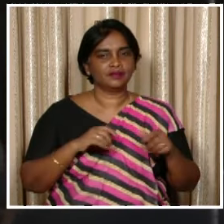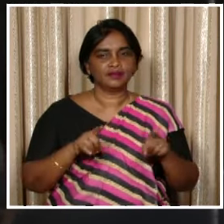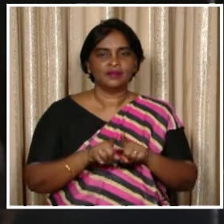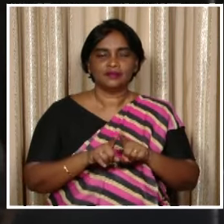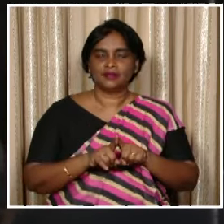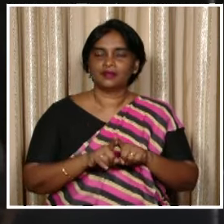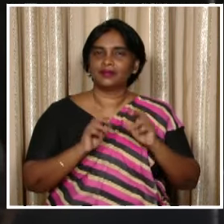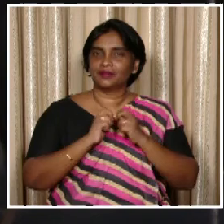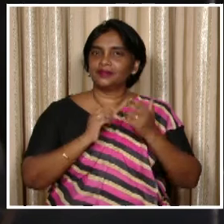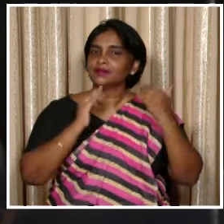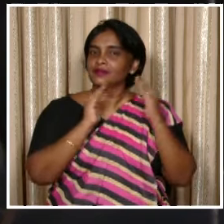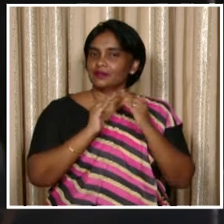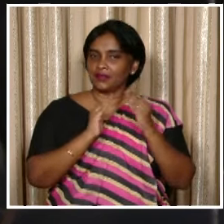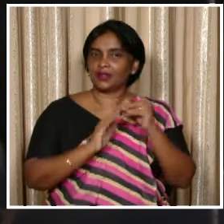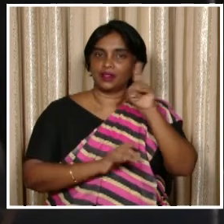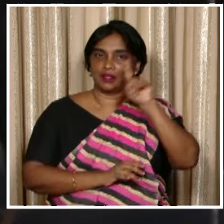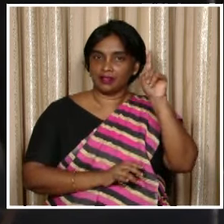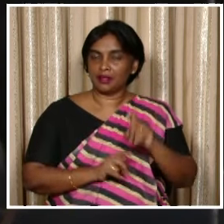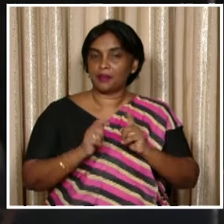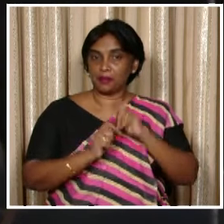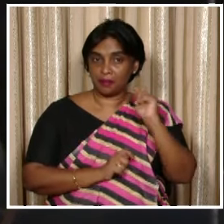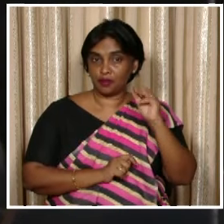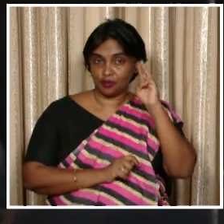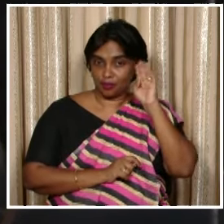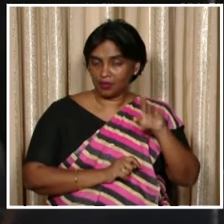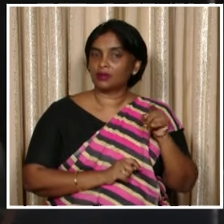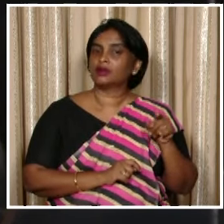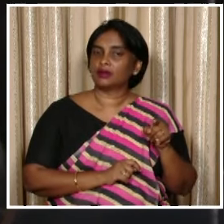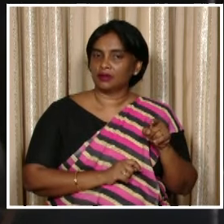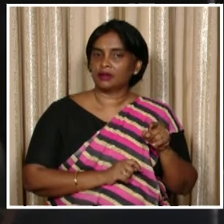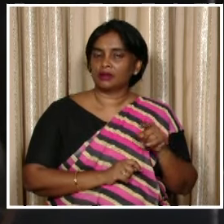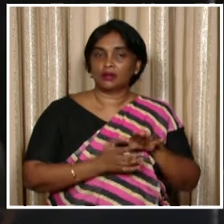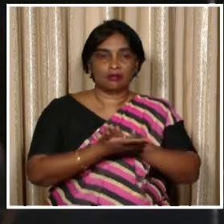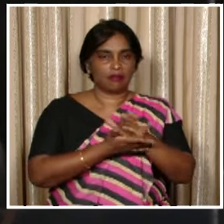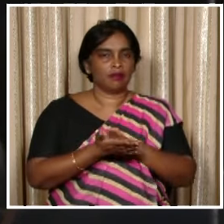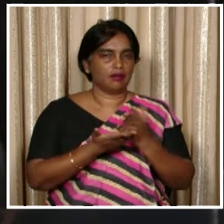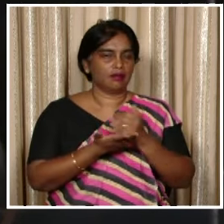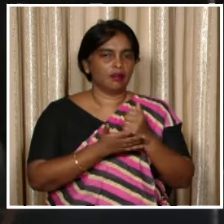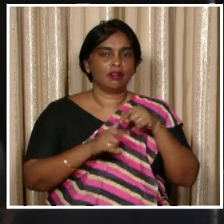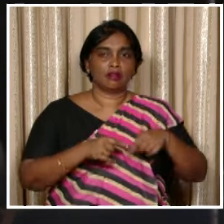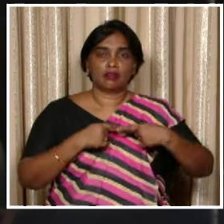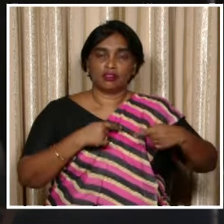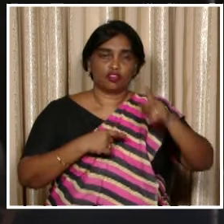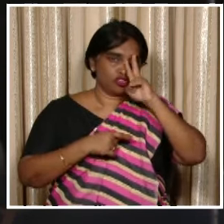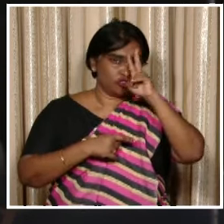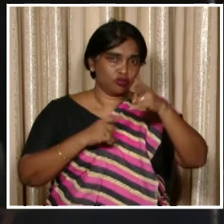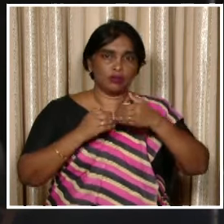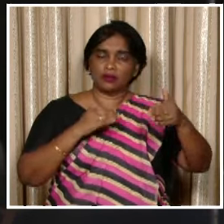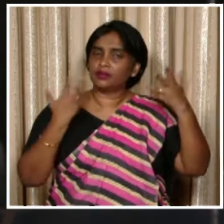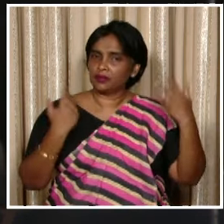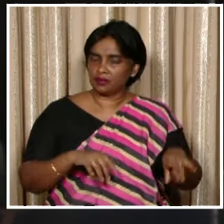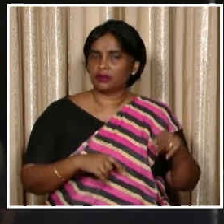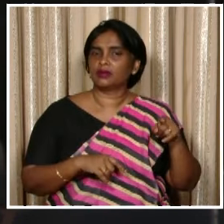ඒ හානිවෙච්ච ගෙවල්වලට රුපියල් 10,000ක් දෙන්න පොරොන්දු වෙලා තිබ්බා මේ සුද්ධ පවිත්‍ර කරගන්න. දැන් දවස් 14කුත් පහු වෙලා